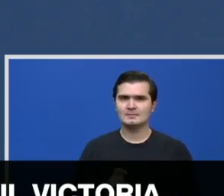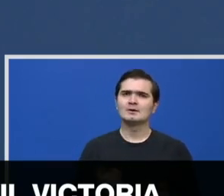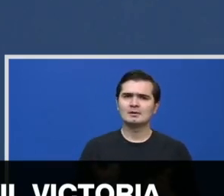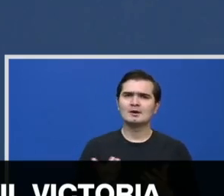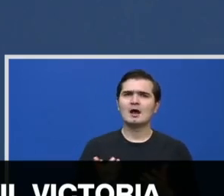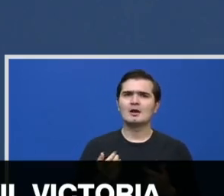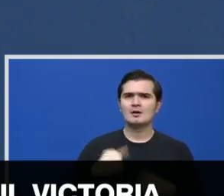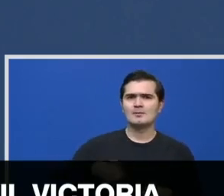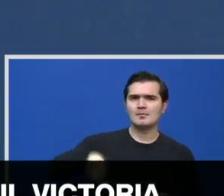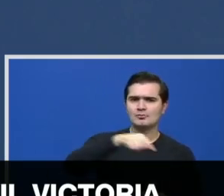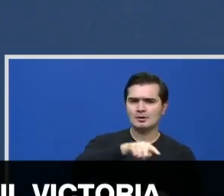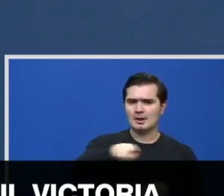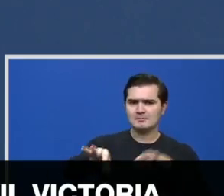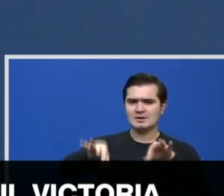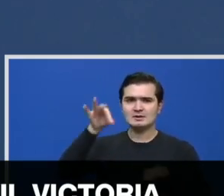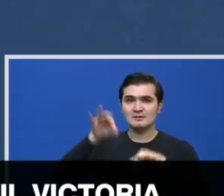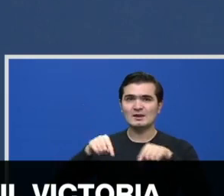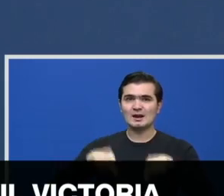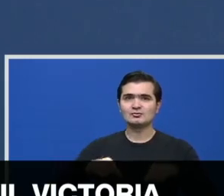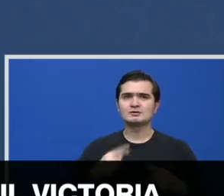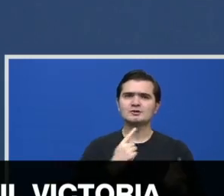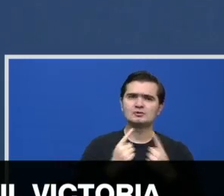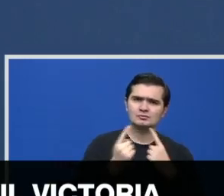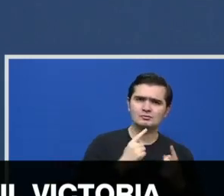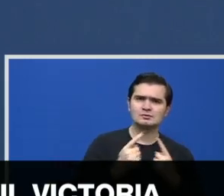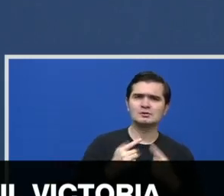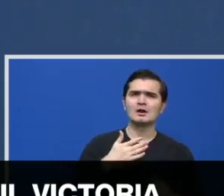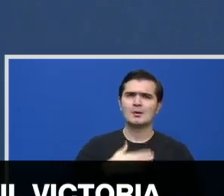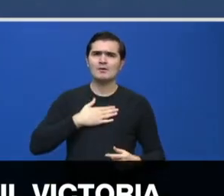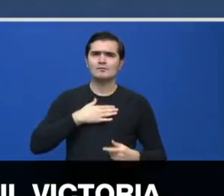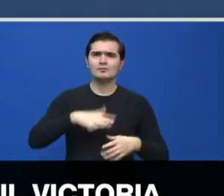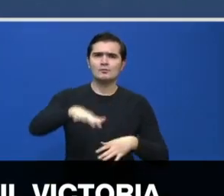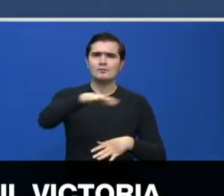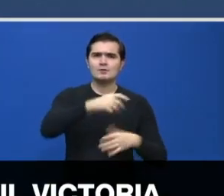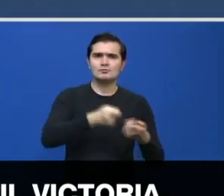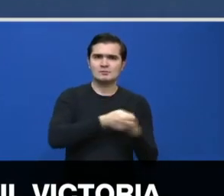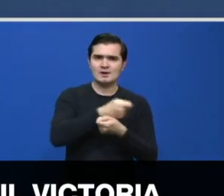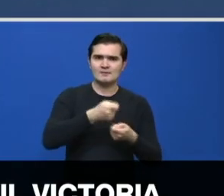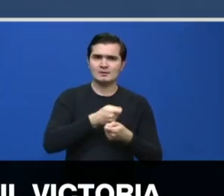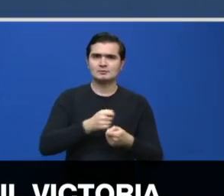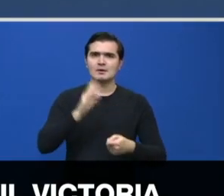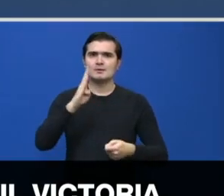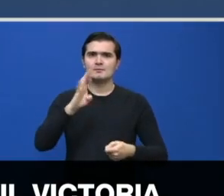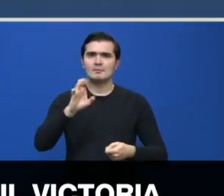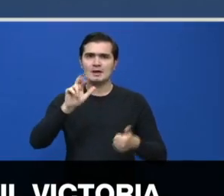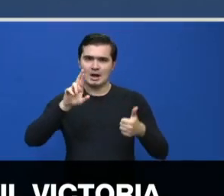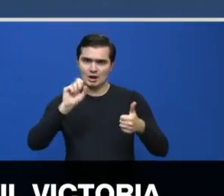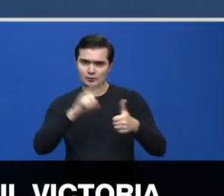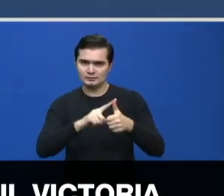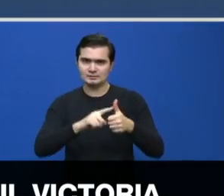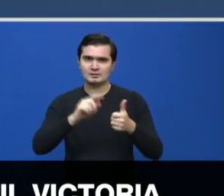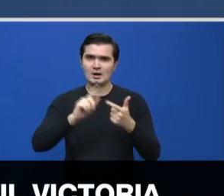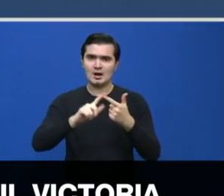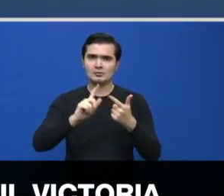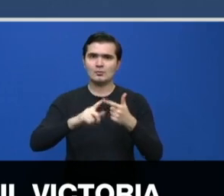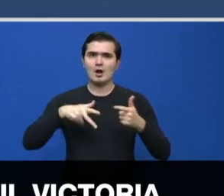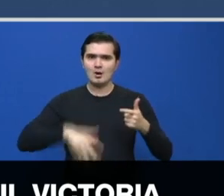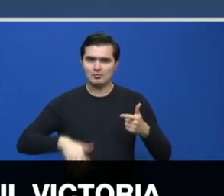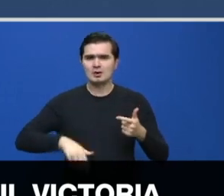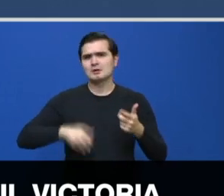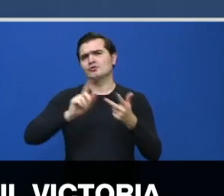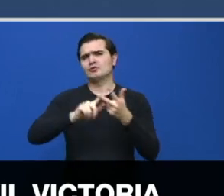le-am identificat din discuțiile pe care le-am purtat cu mediul de afaceri, și anume Belarus, Ucraina și Federația Rusă.